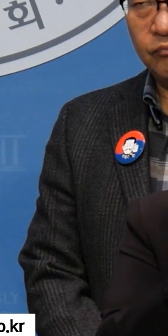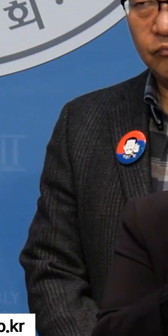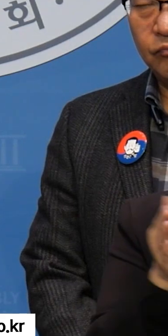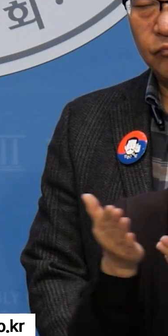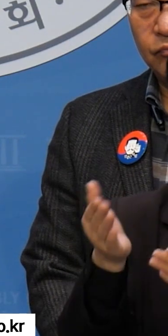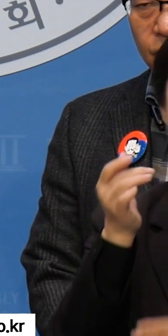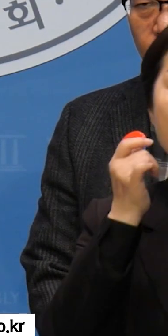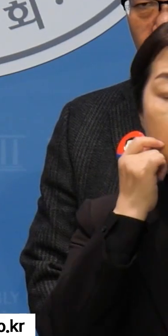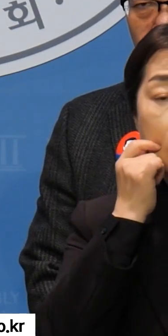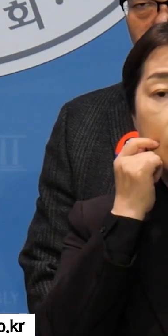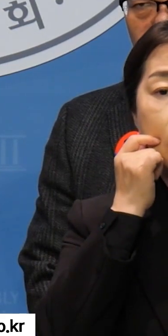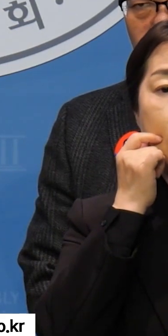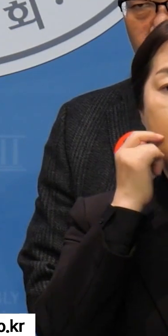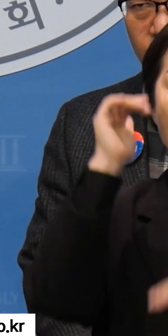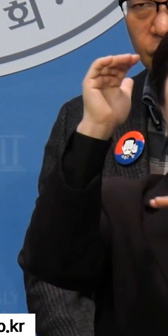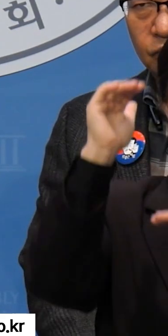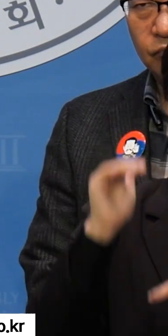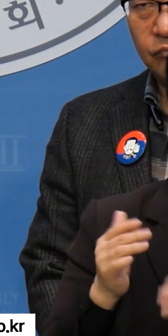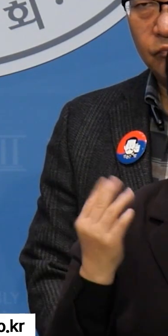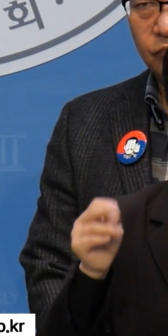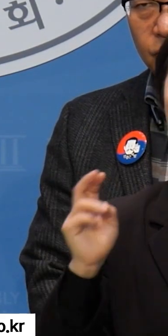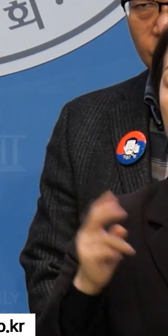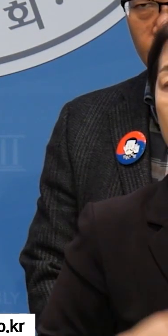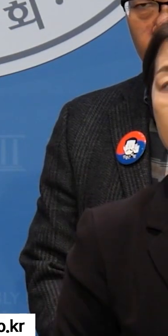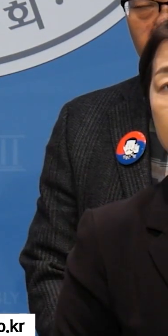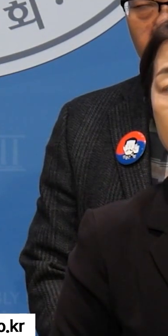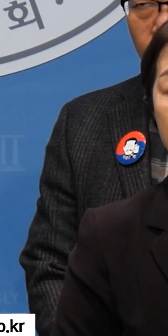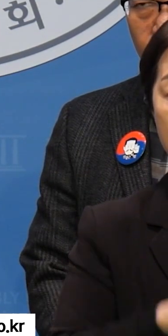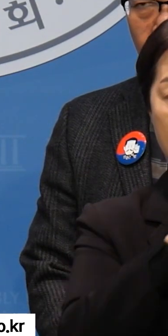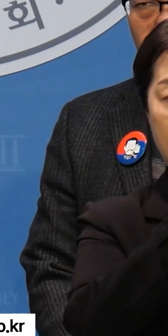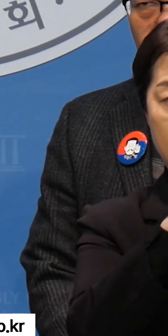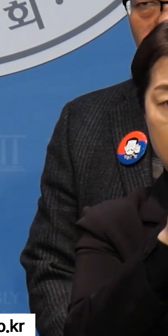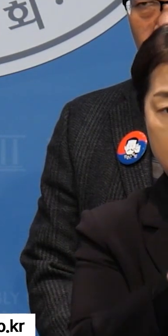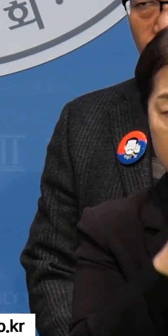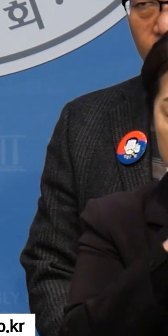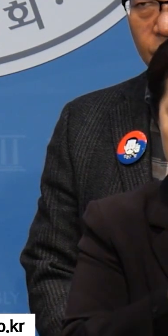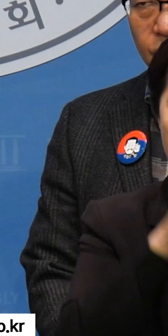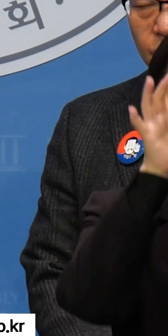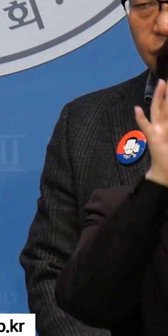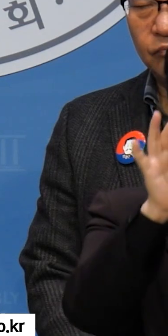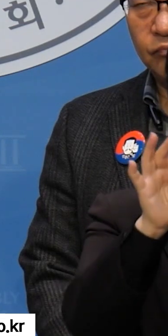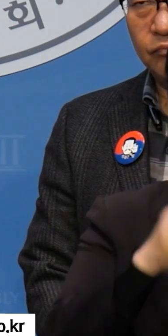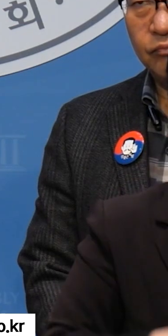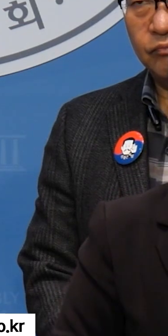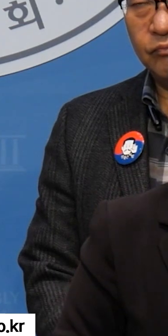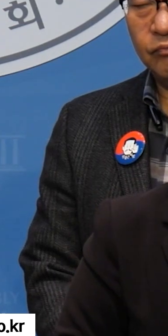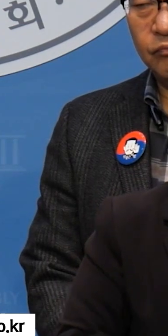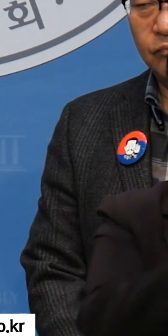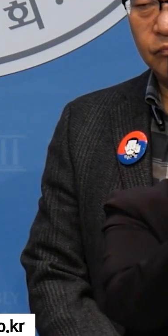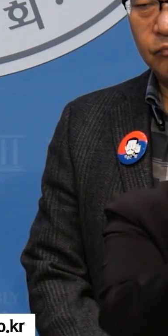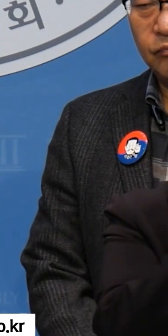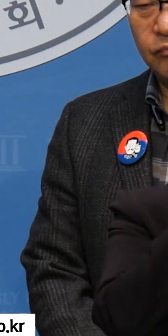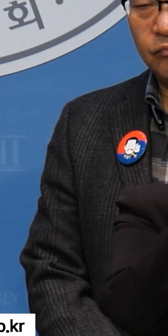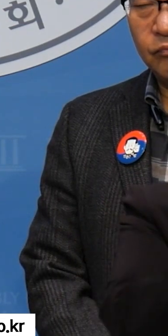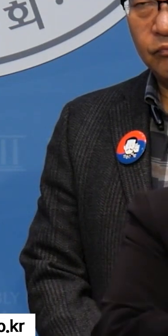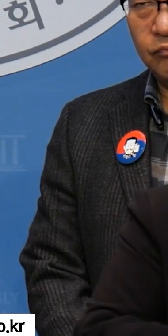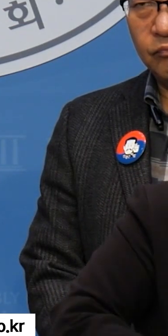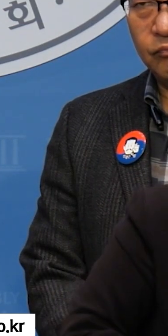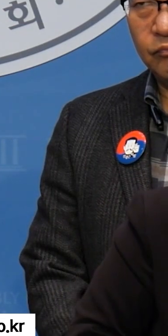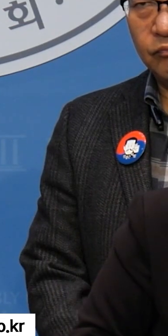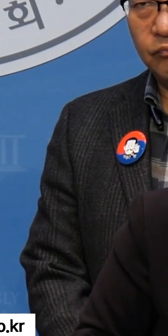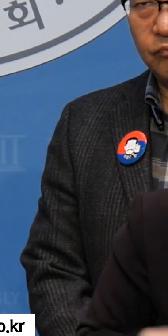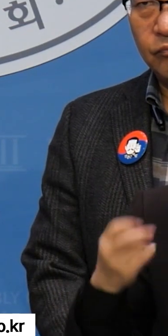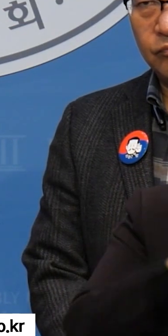가는 내용들이 상당히 많다고 판단됩니다. 하나하나 지적해 가겠습니다. 시민의 실수 그리고 서울 시민